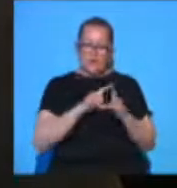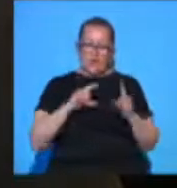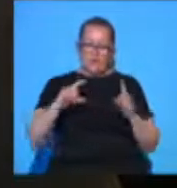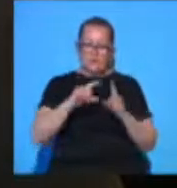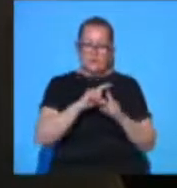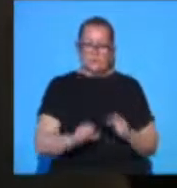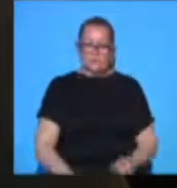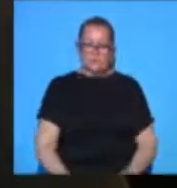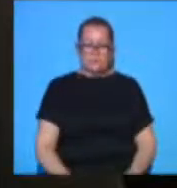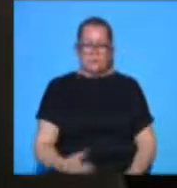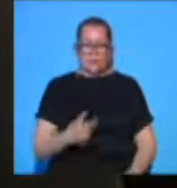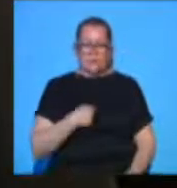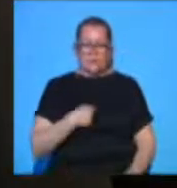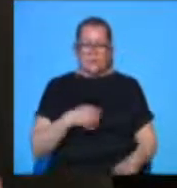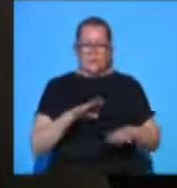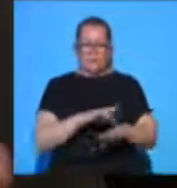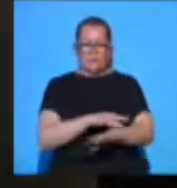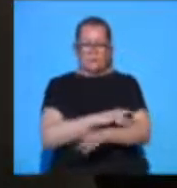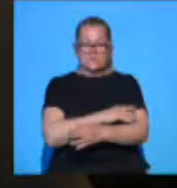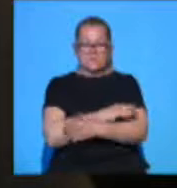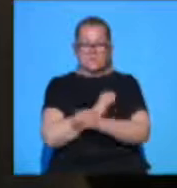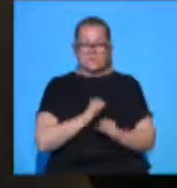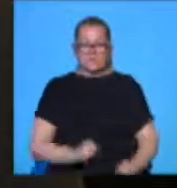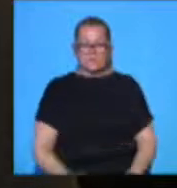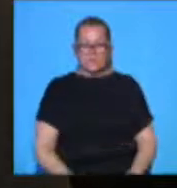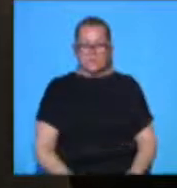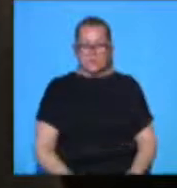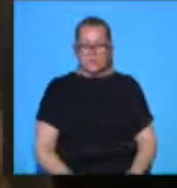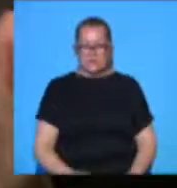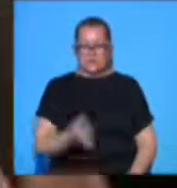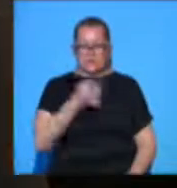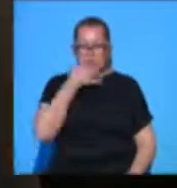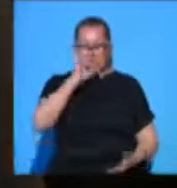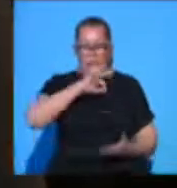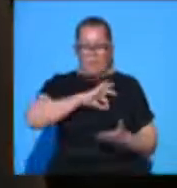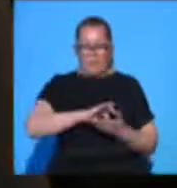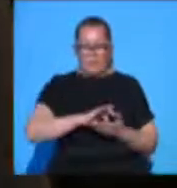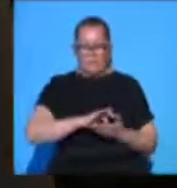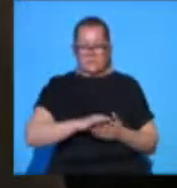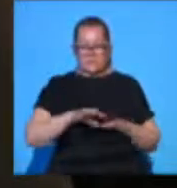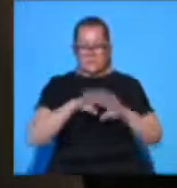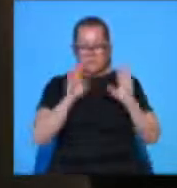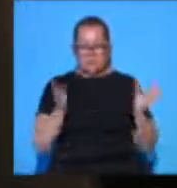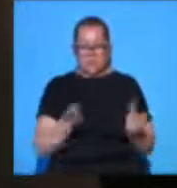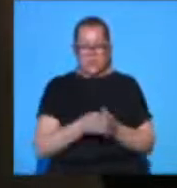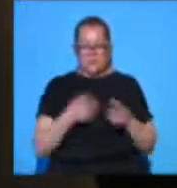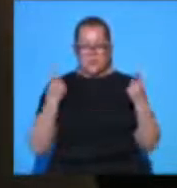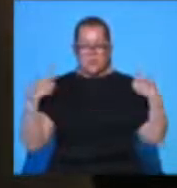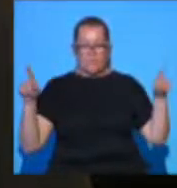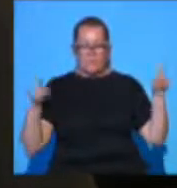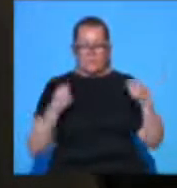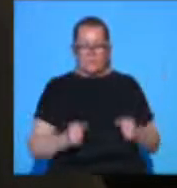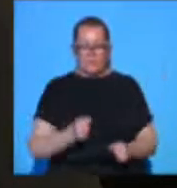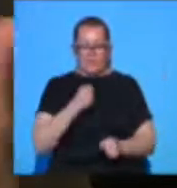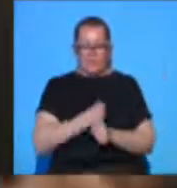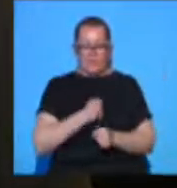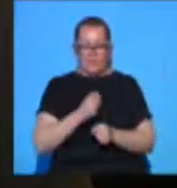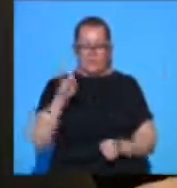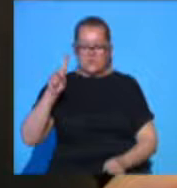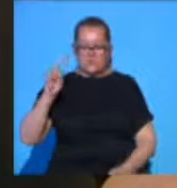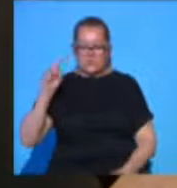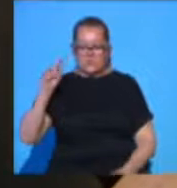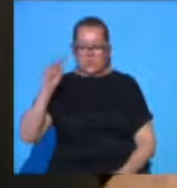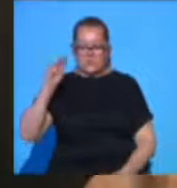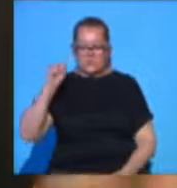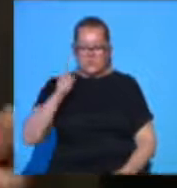vibreze în tensiunea unui festival. O face din 1994, iată 28 de ani. Înainte de